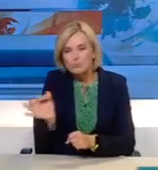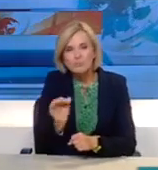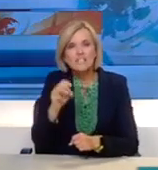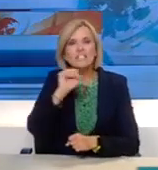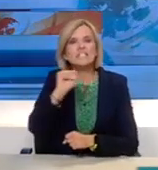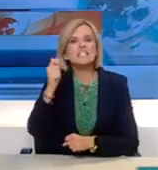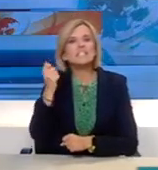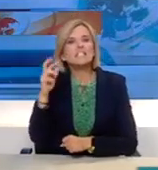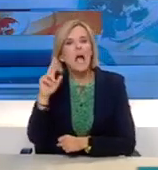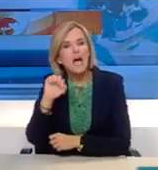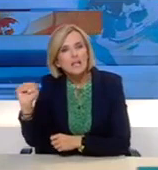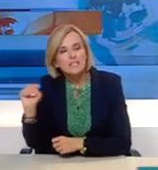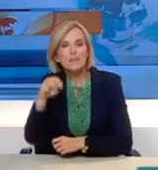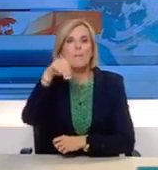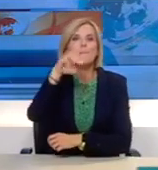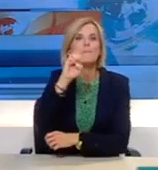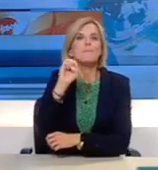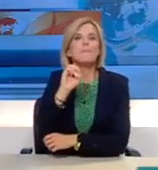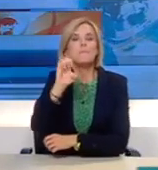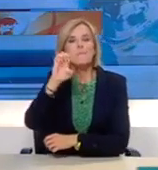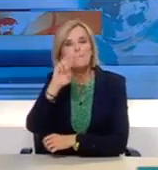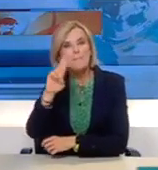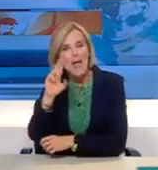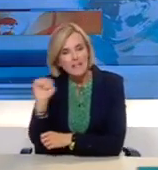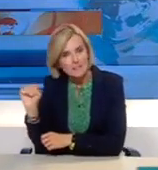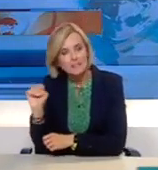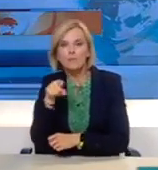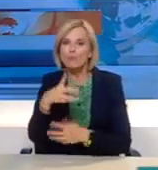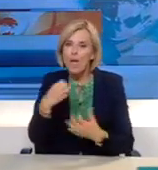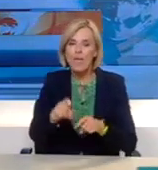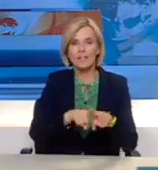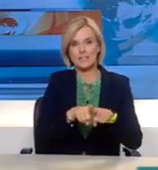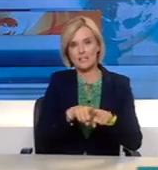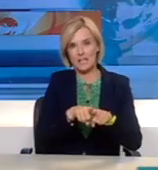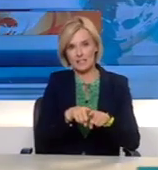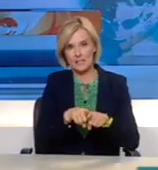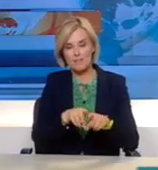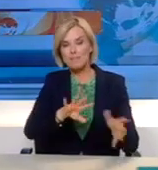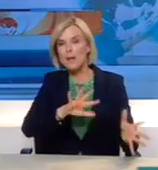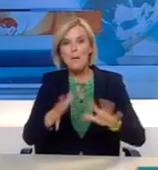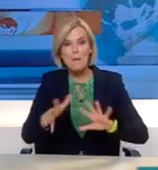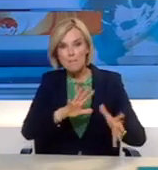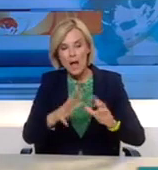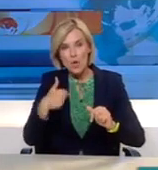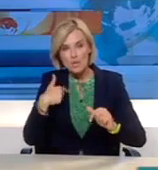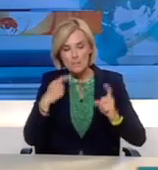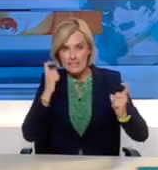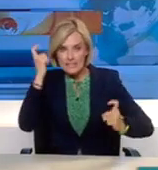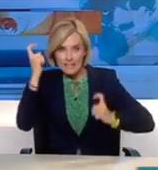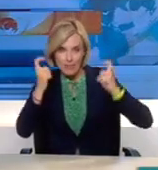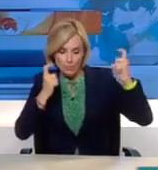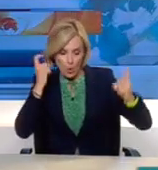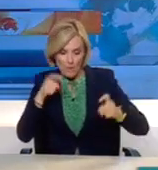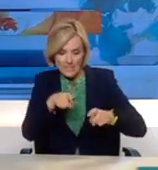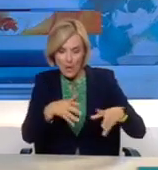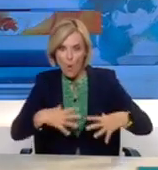MERS. Τα αποτελέσματα των νέων αυτών μελετών και ιδιαίτερα της πρώτης πιθανότητα θα συμβάλλουν σε νέες θεραπευτικές προσεγγίσεις στην